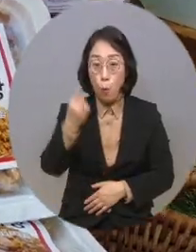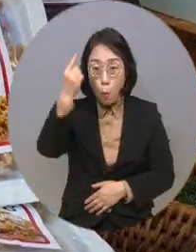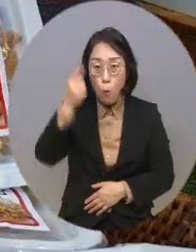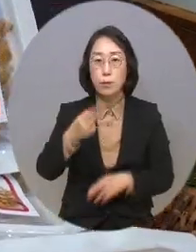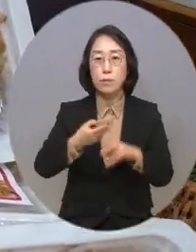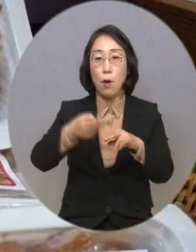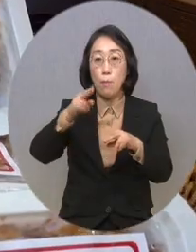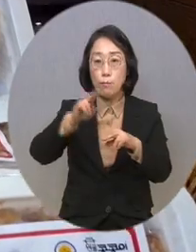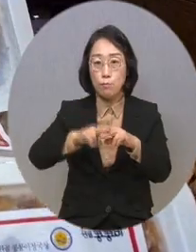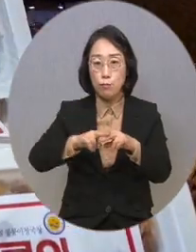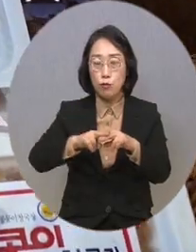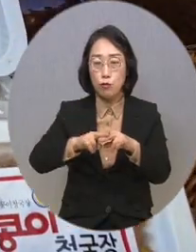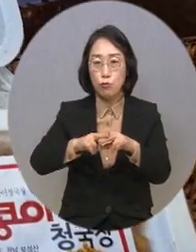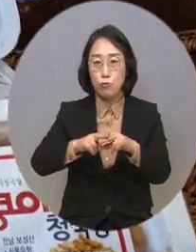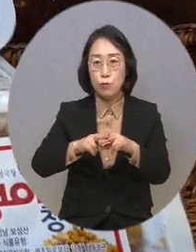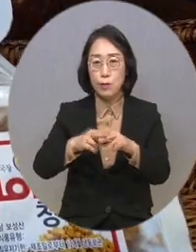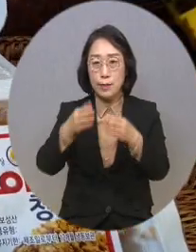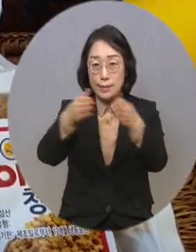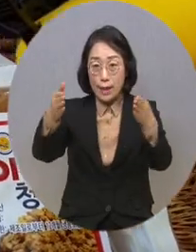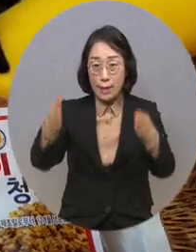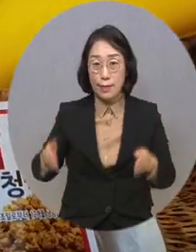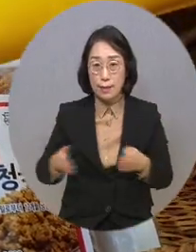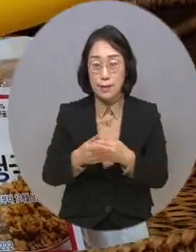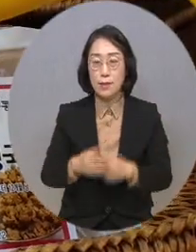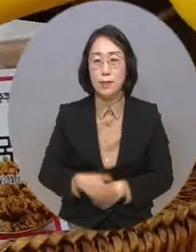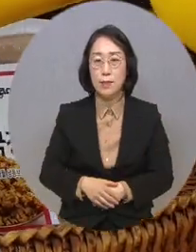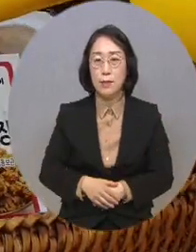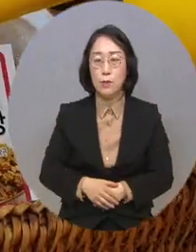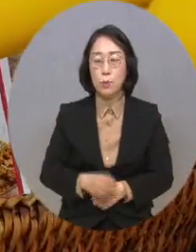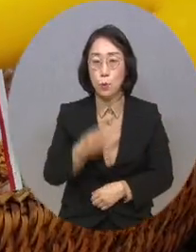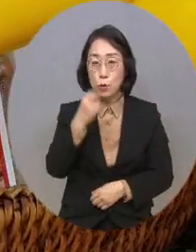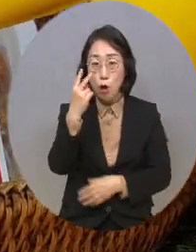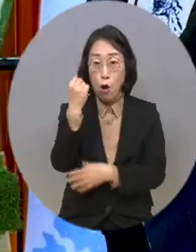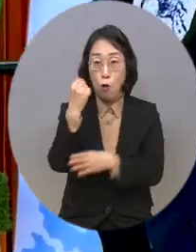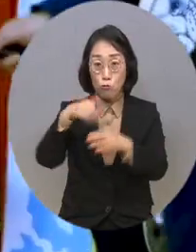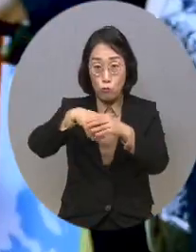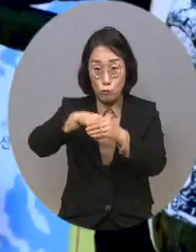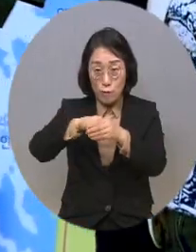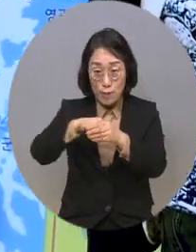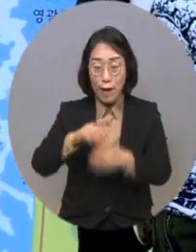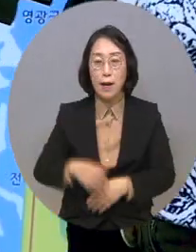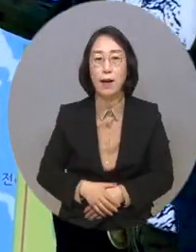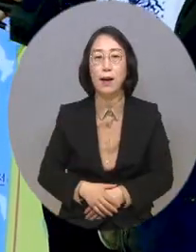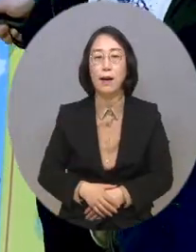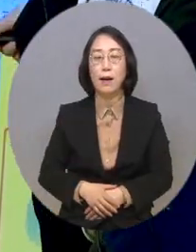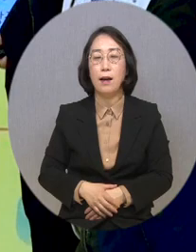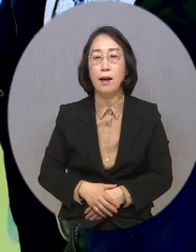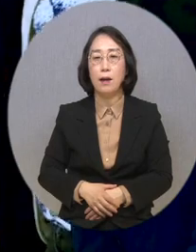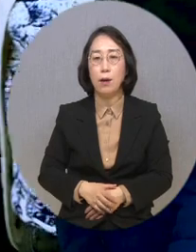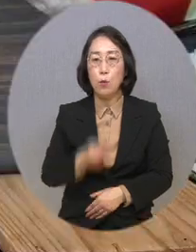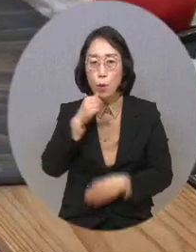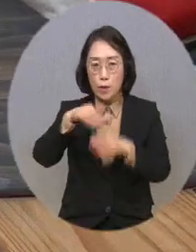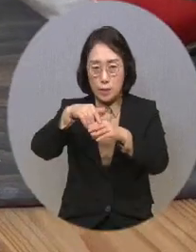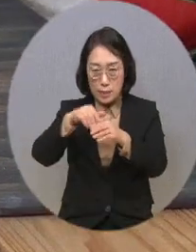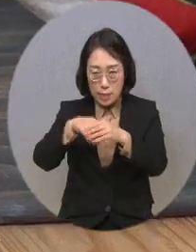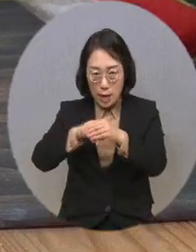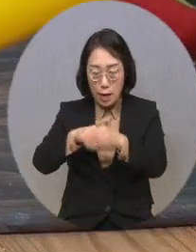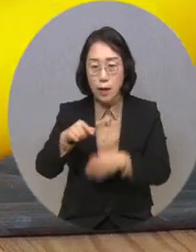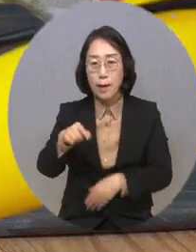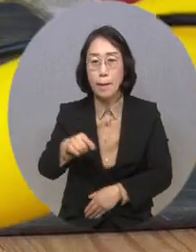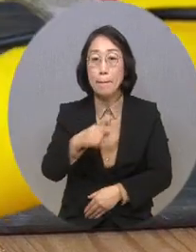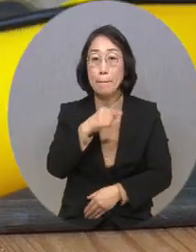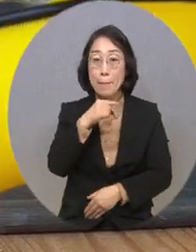세트 청국장, 된장, 고추장까지 있어요. 여기는 빨갛구나,